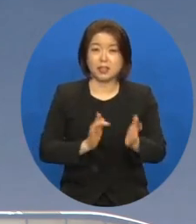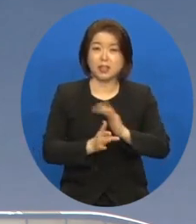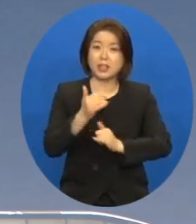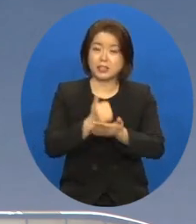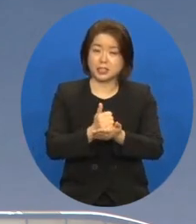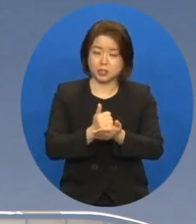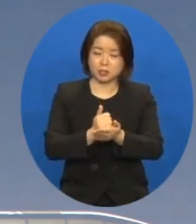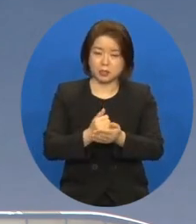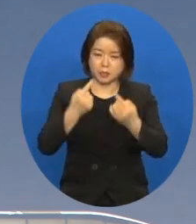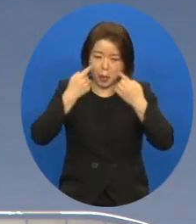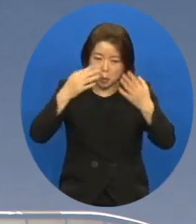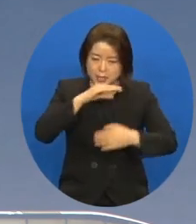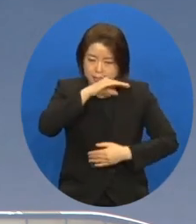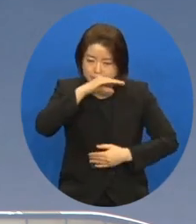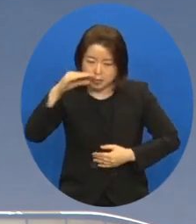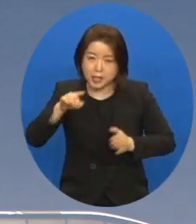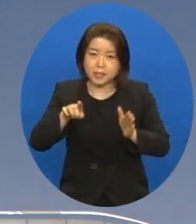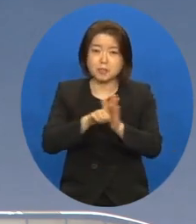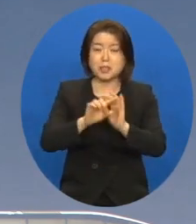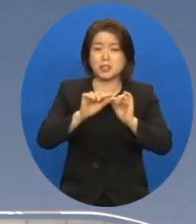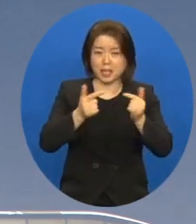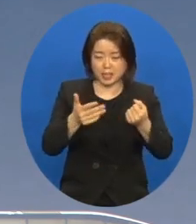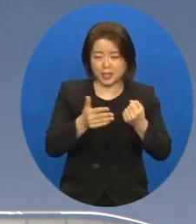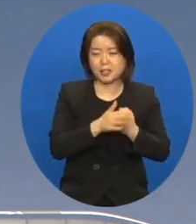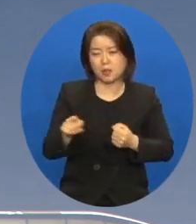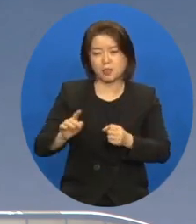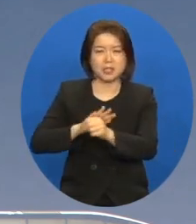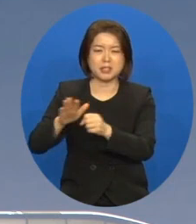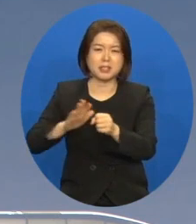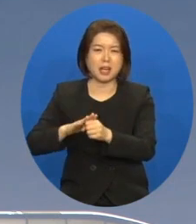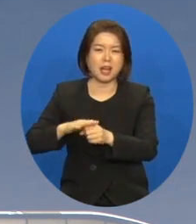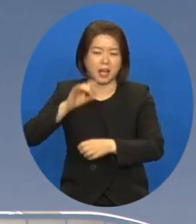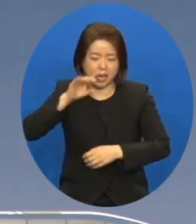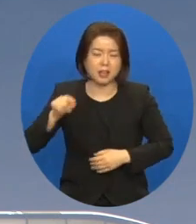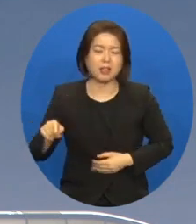예수님을 제대로 안 믿으니까 사랑이 안 되는 거예요.